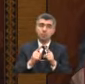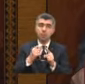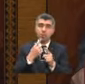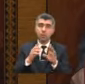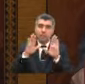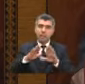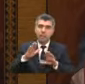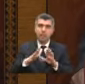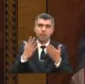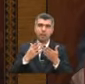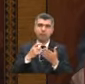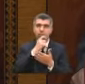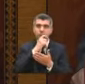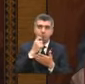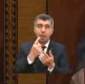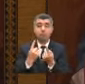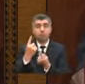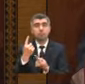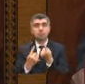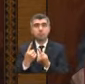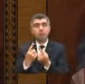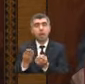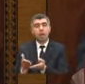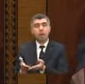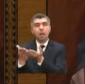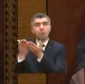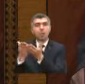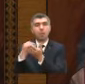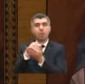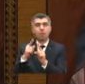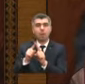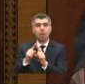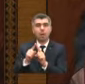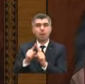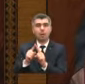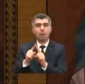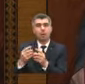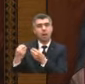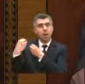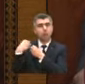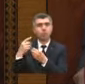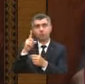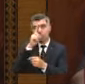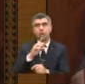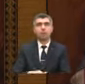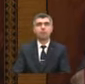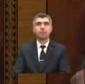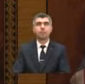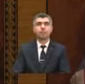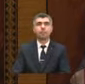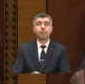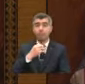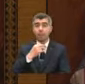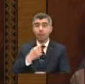الليل داعيا الله سبحانه وتعالى باش يغفر لهم ويرحمهم. ولكن سيد رئيس الحكومة